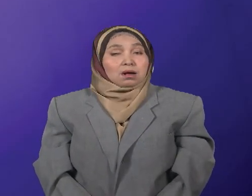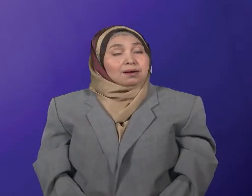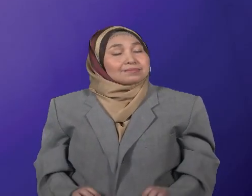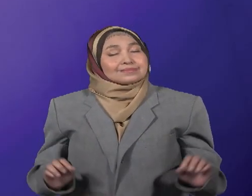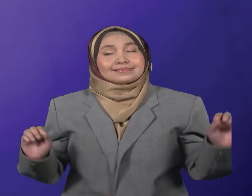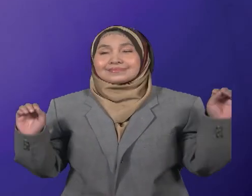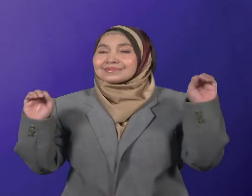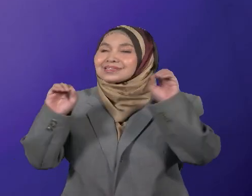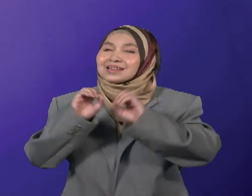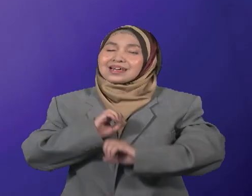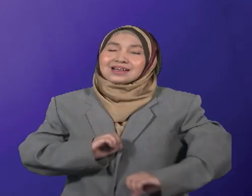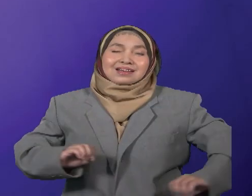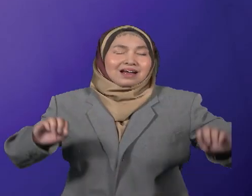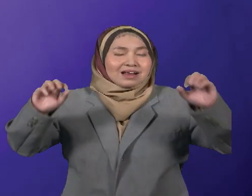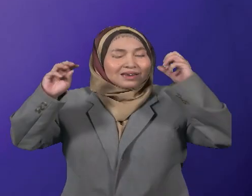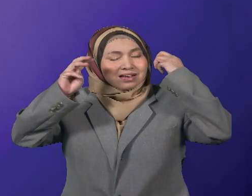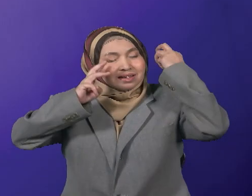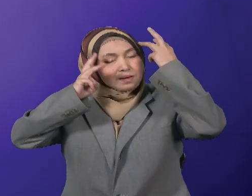لهم أجرهم